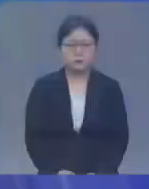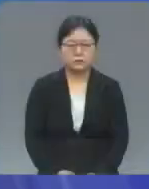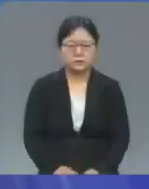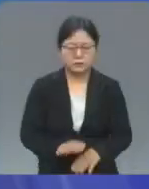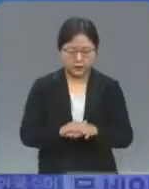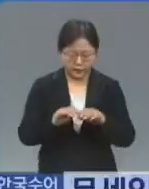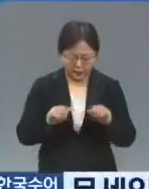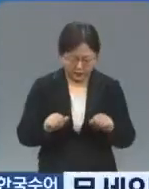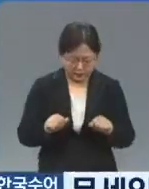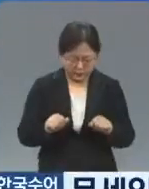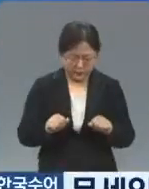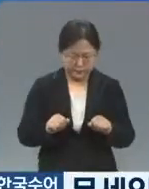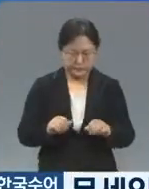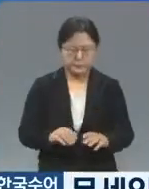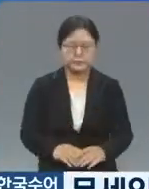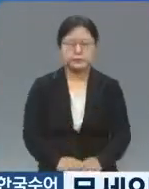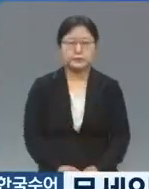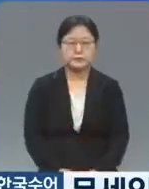여러분 안녕하십니까